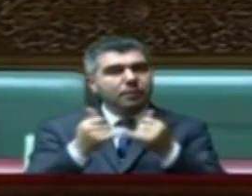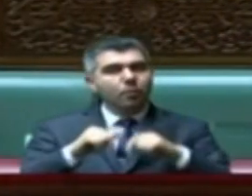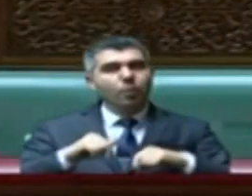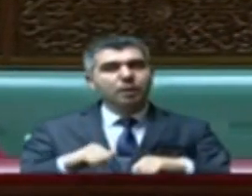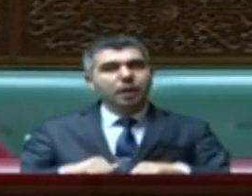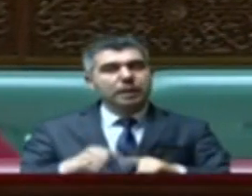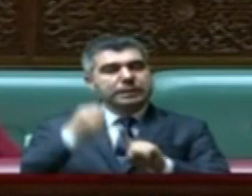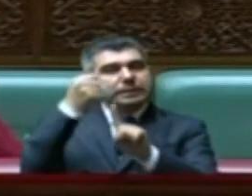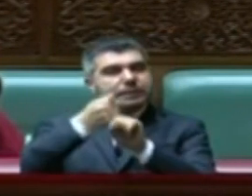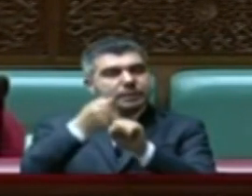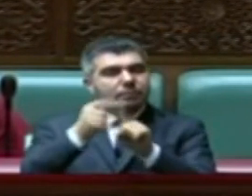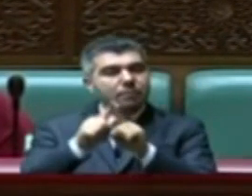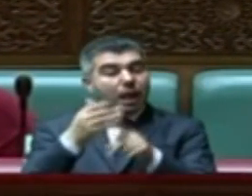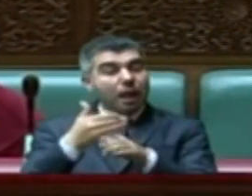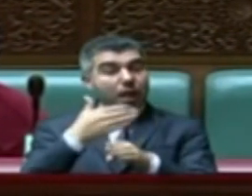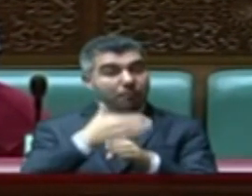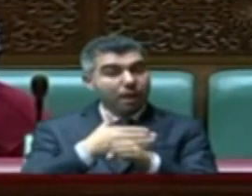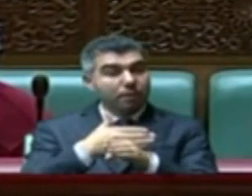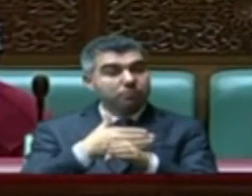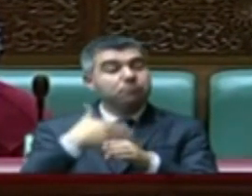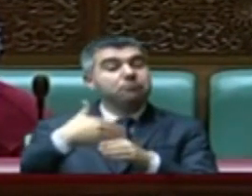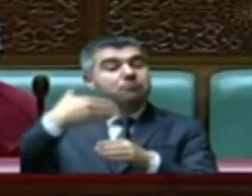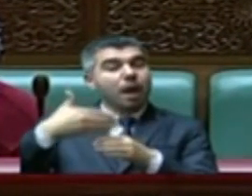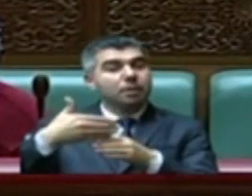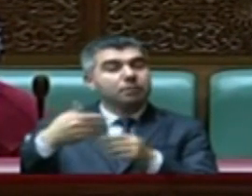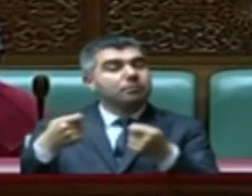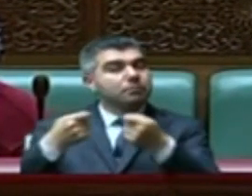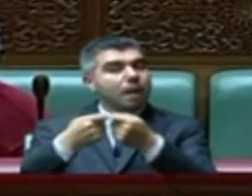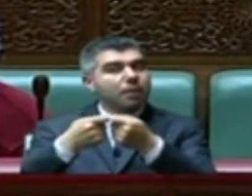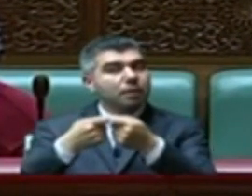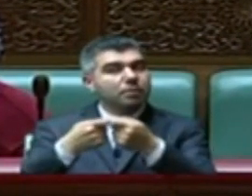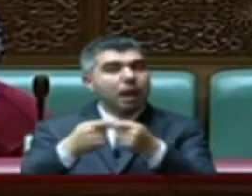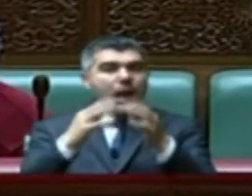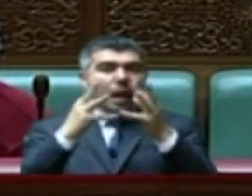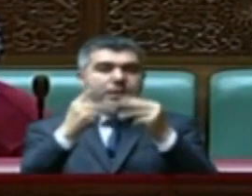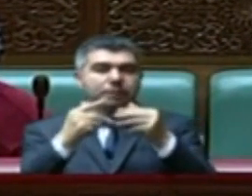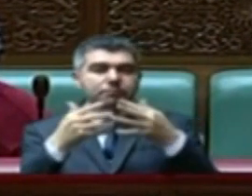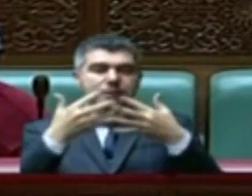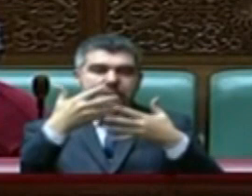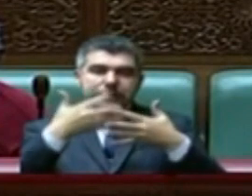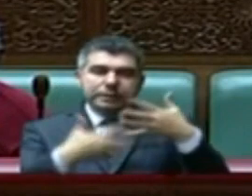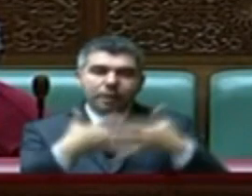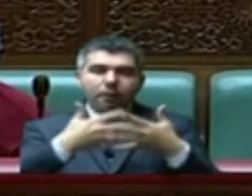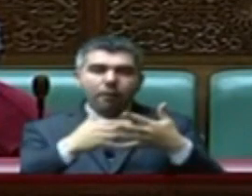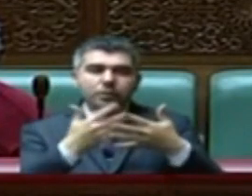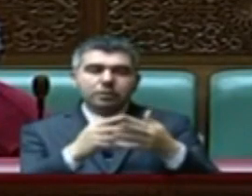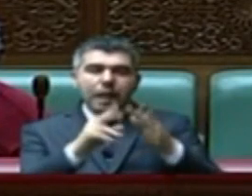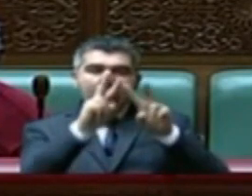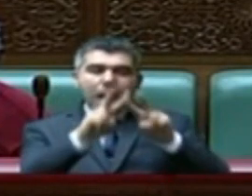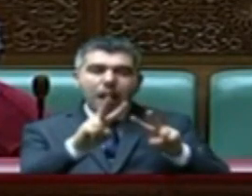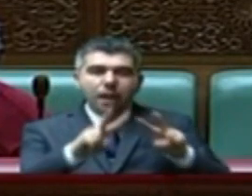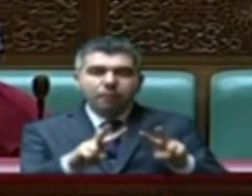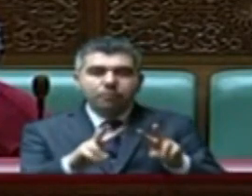كتشتغل على الرقابة القبلية والرقابة البعدية، بحيث أنك تجرد على بشكل دوري ما يمكن أن تراقبه، ثم